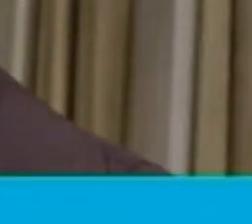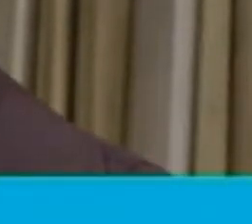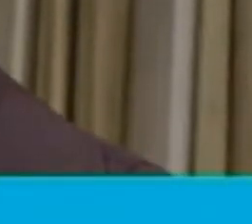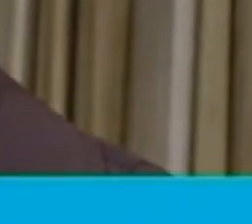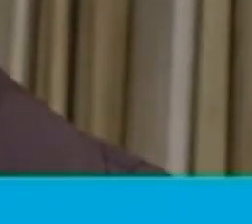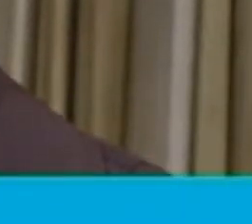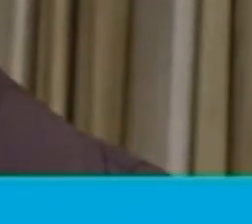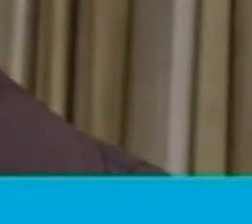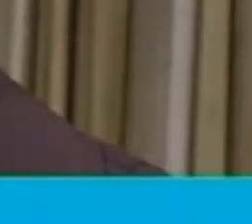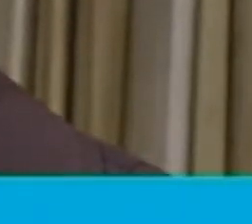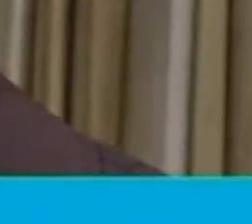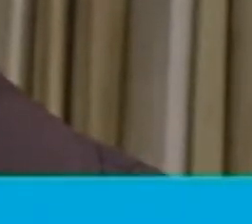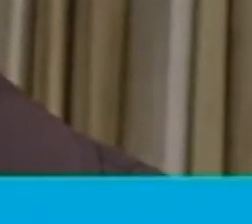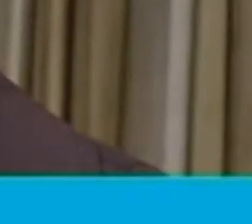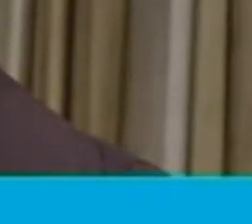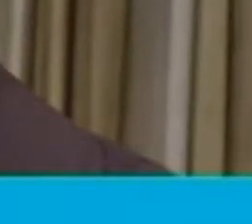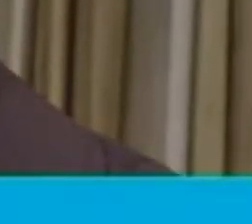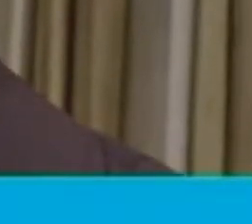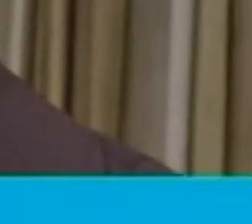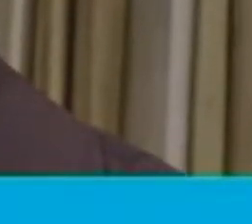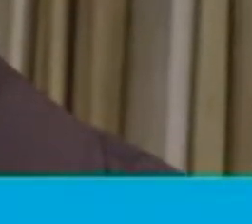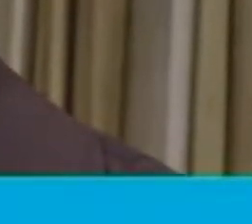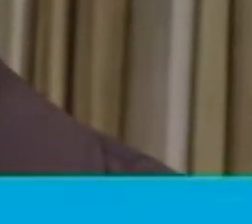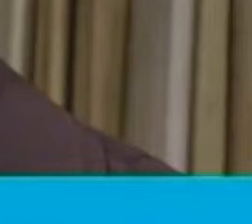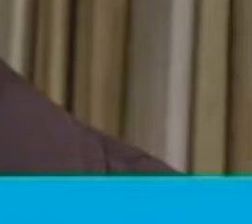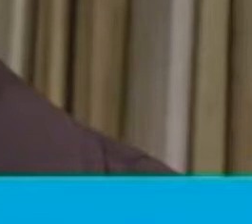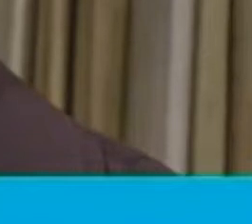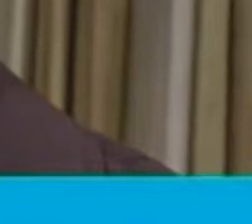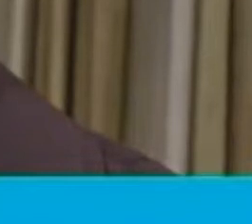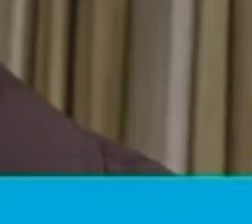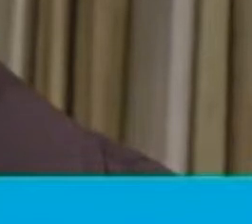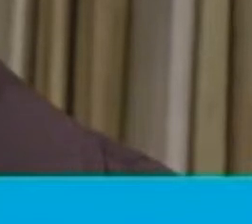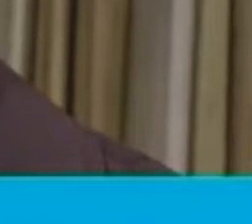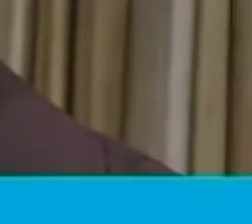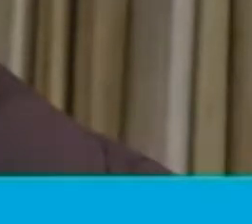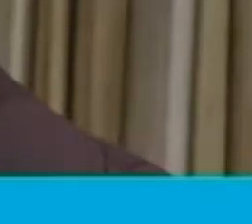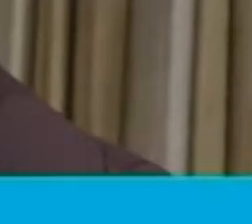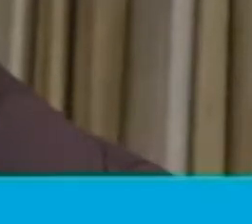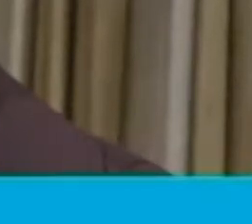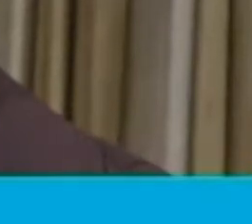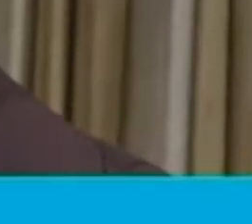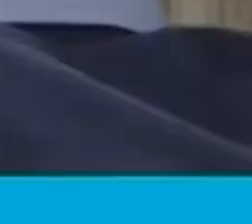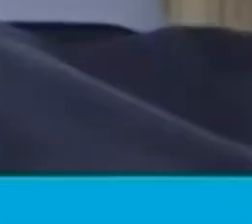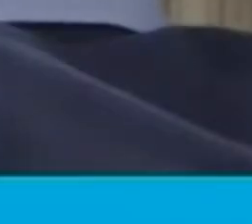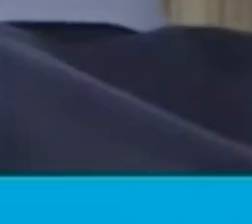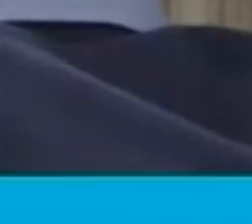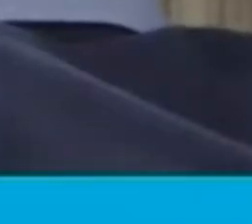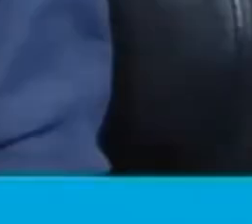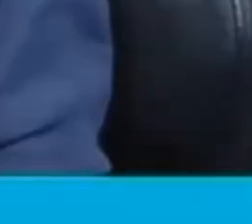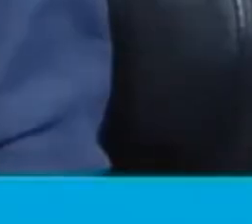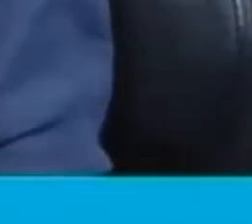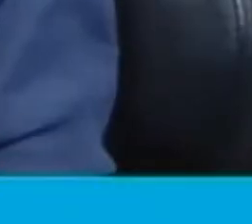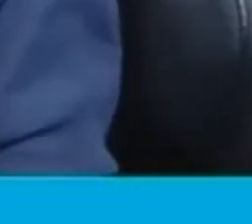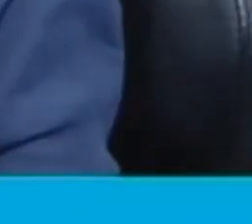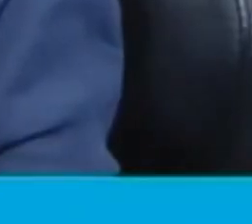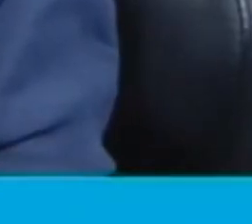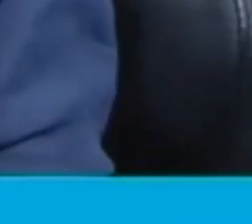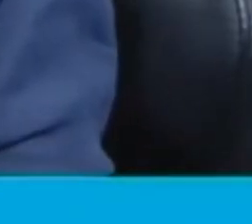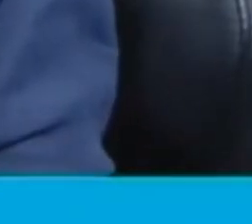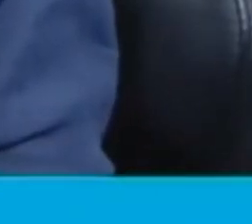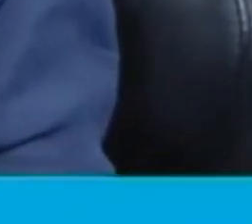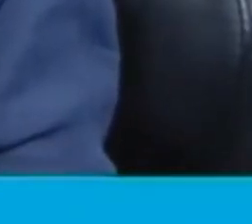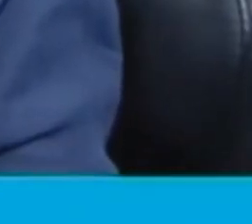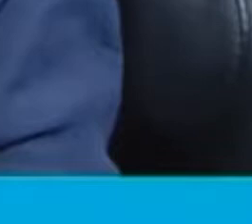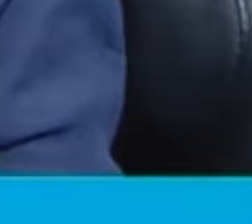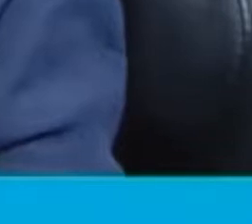in. You don't have to give me an answer immediately. You can sleep on it. You poke your nose in